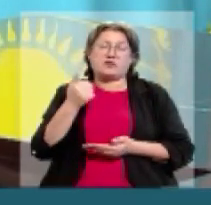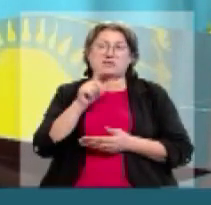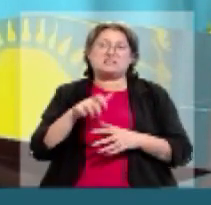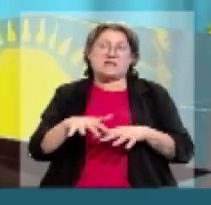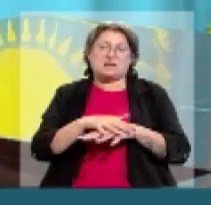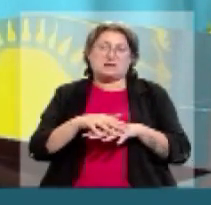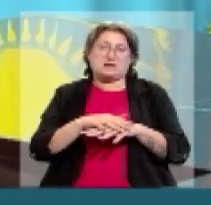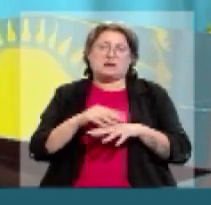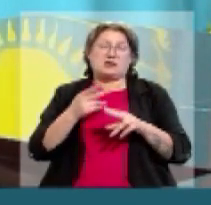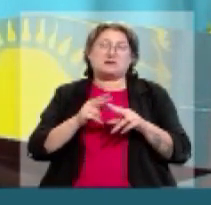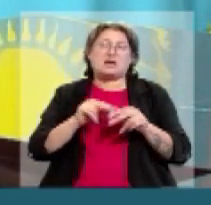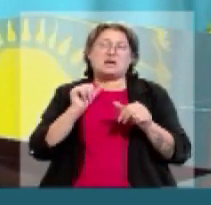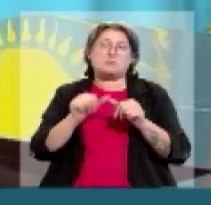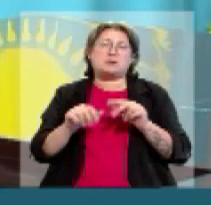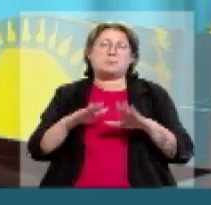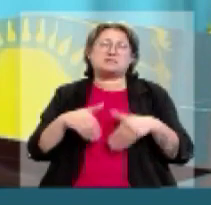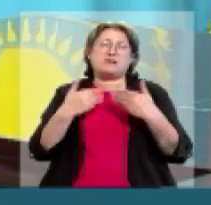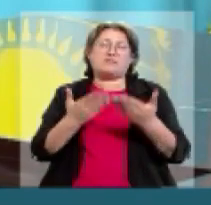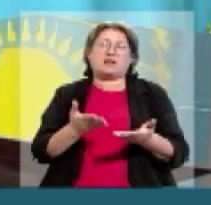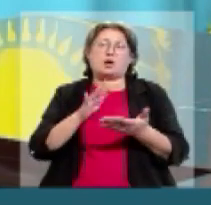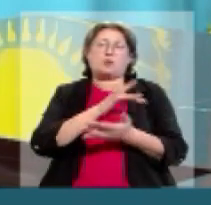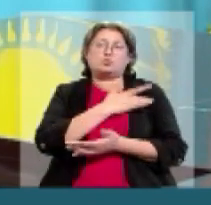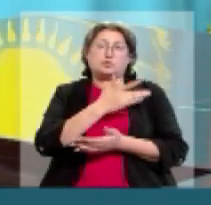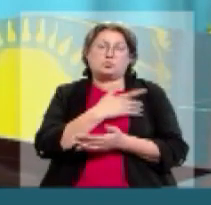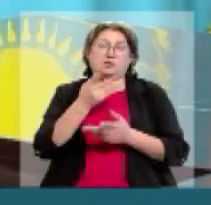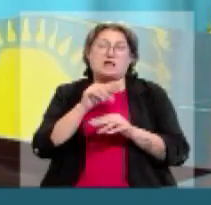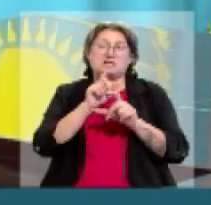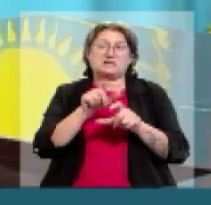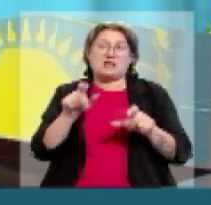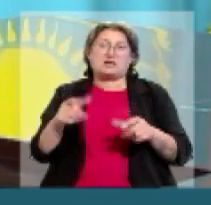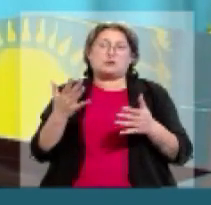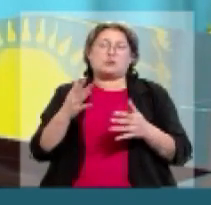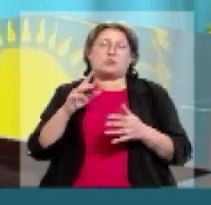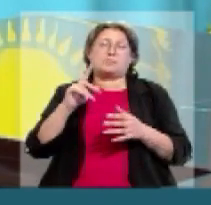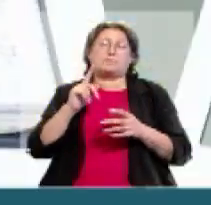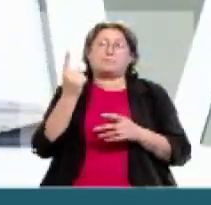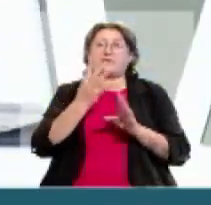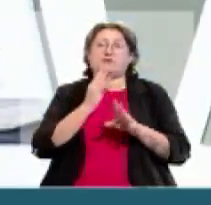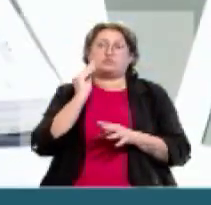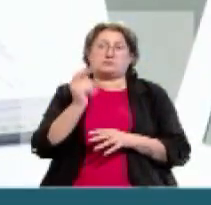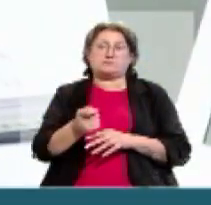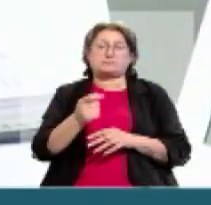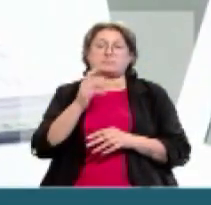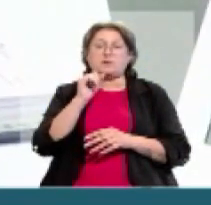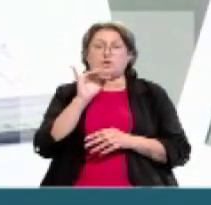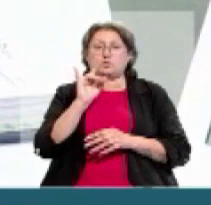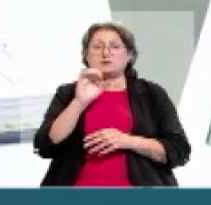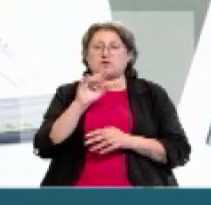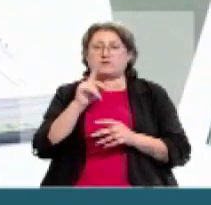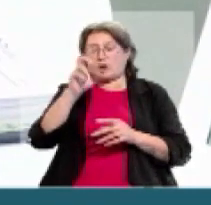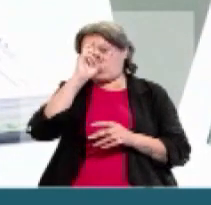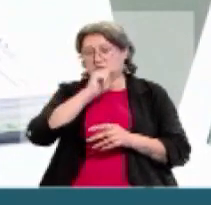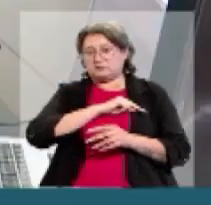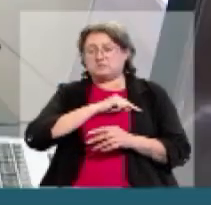населения. Это именно предоставление тех услуг для населения, в которых они нуждаются в первую очередь. Арнур Сартов на